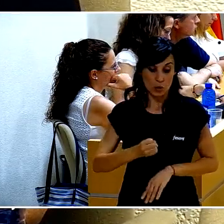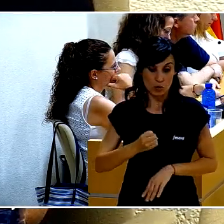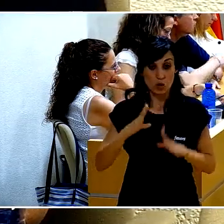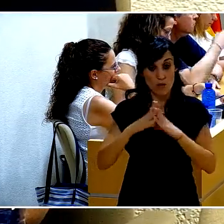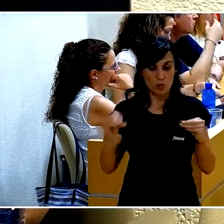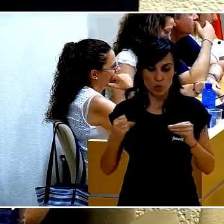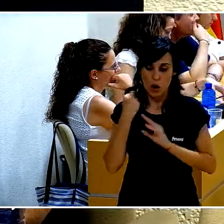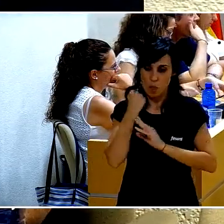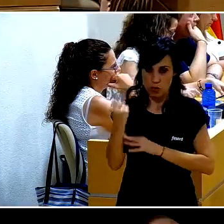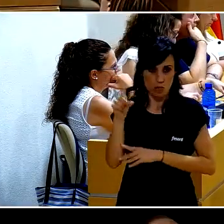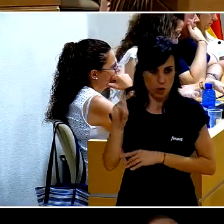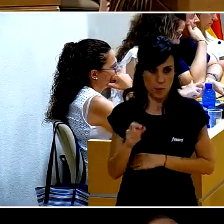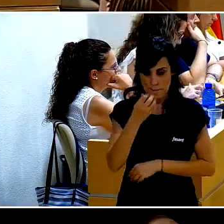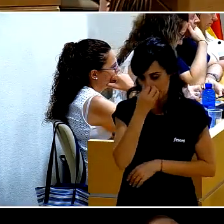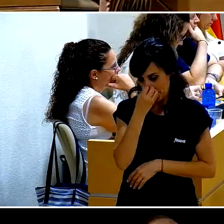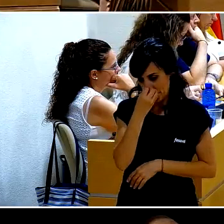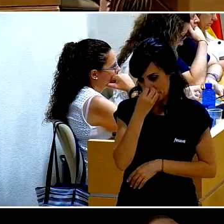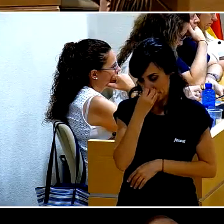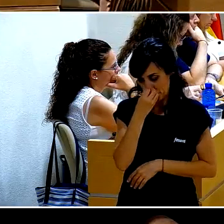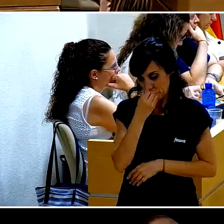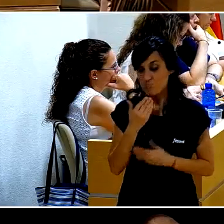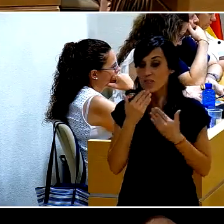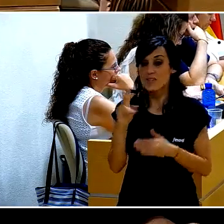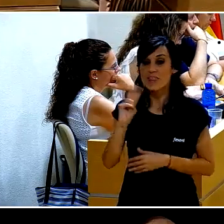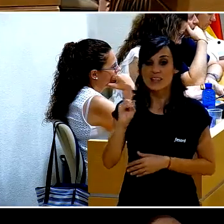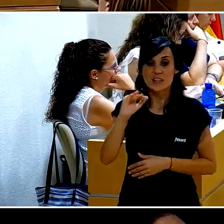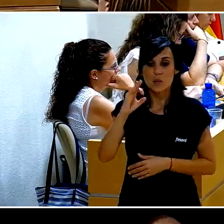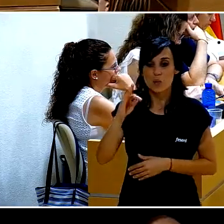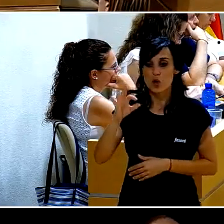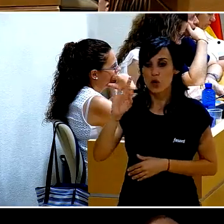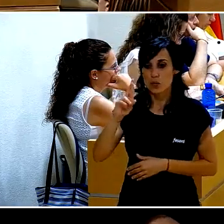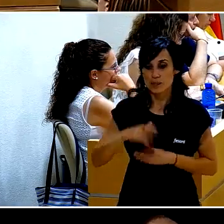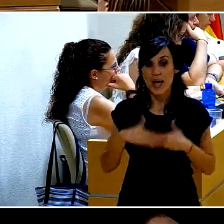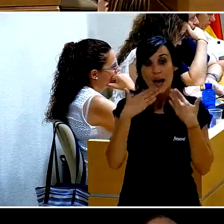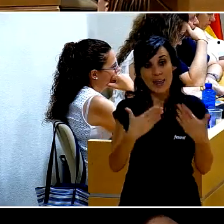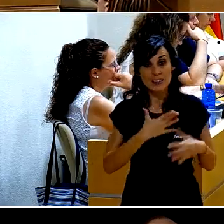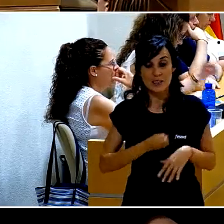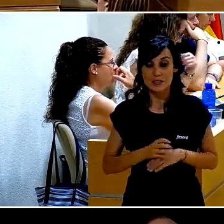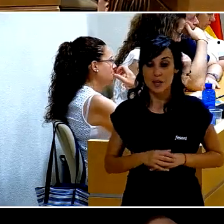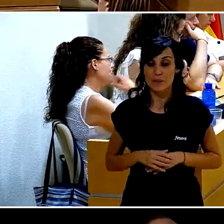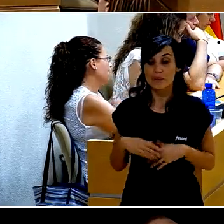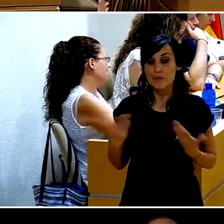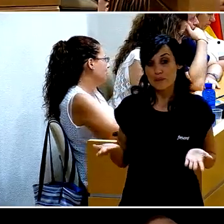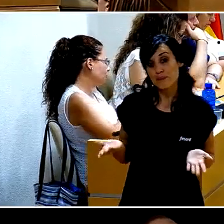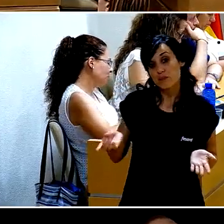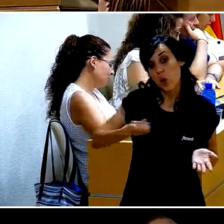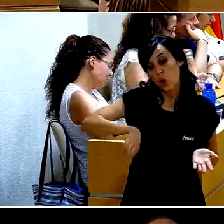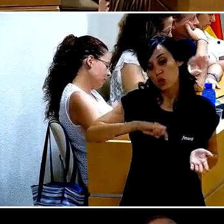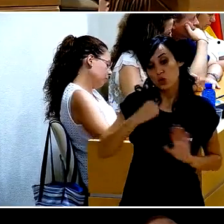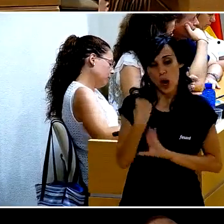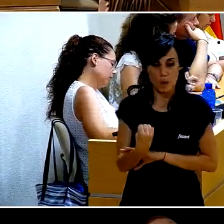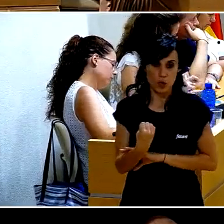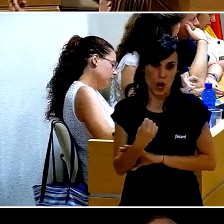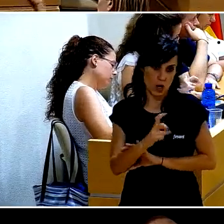d'Uxó. Moltes gràcies, Vicent Igor. Gràcies, alcaldessa. Bueno, nosotros evidentemente no vamos a apoyar la